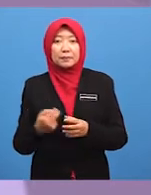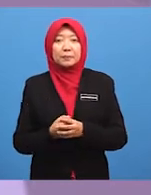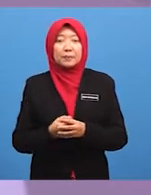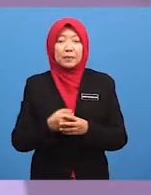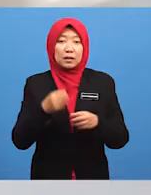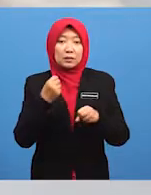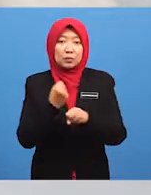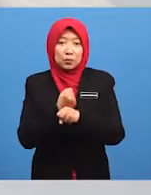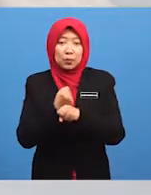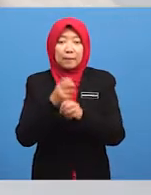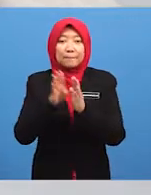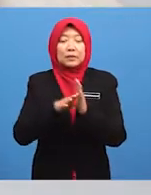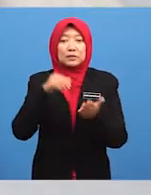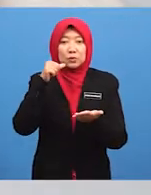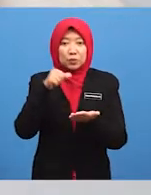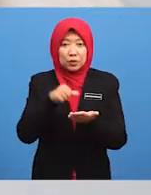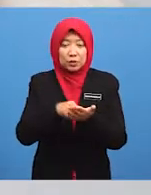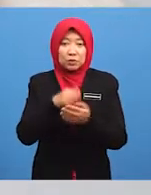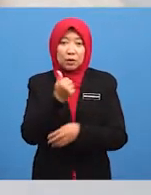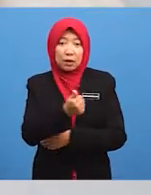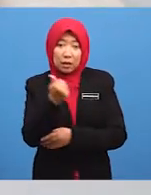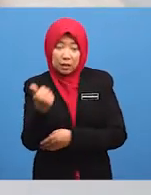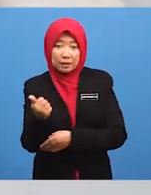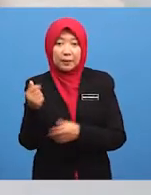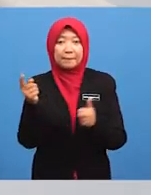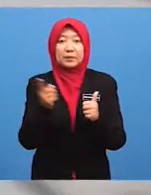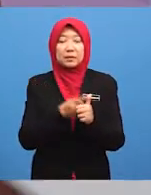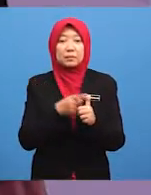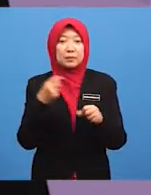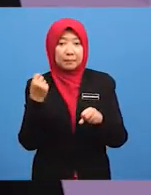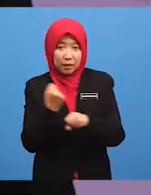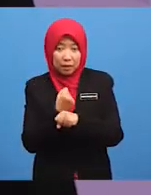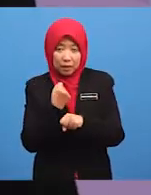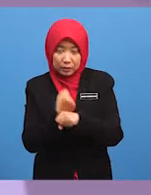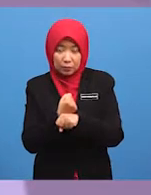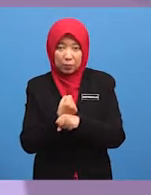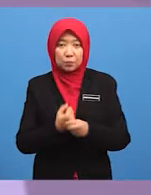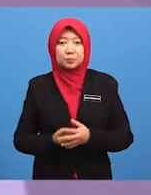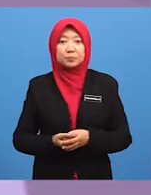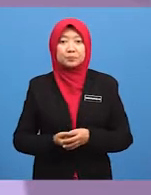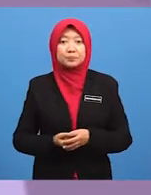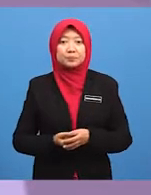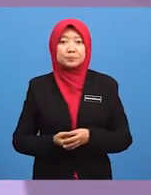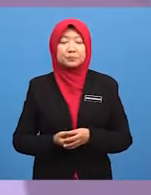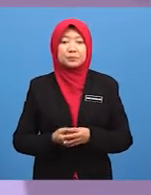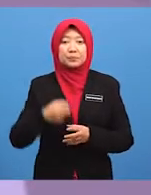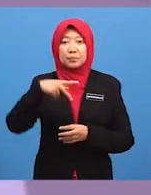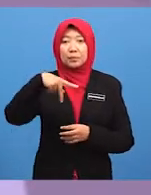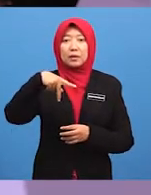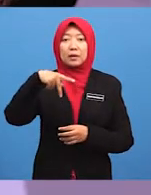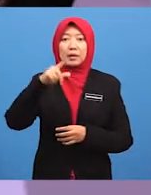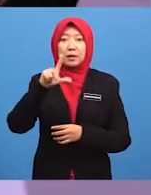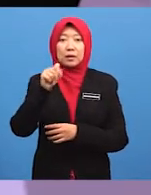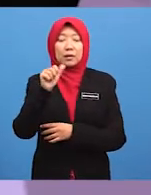batu bersurat. Antara alatan yang diperlukan, yang pertama, seketul batu. Kedua,